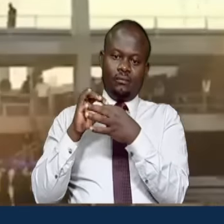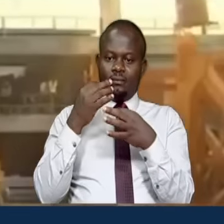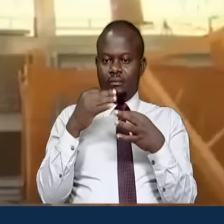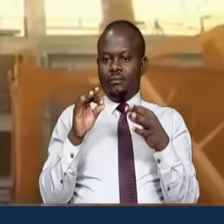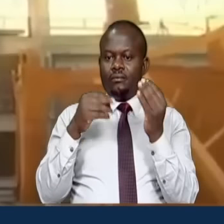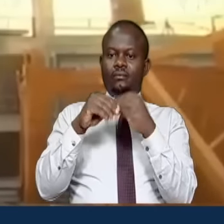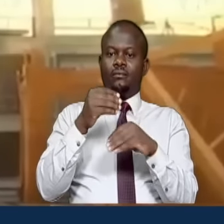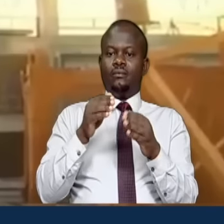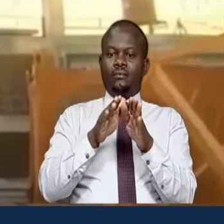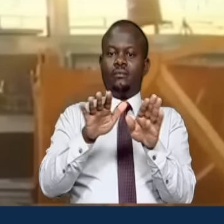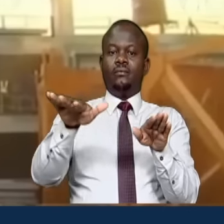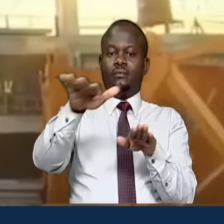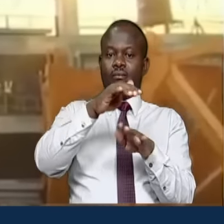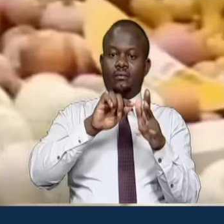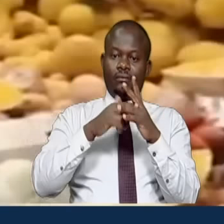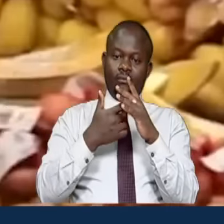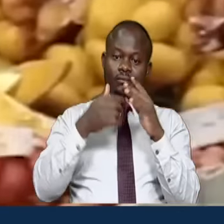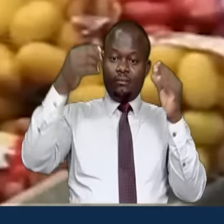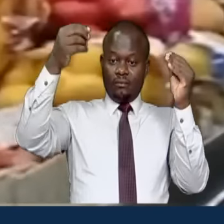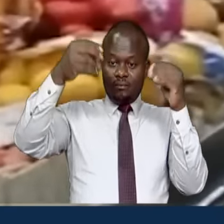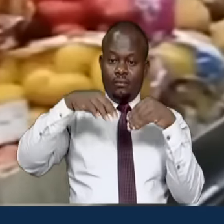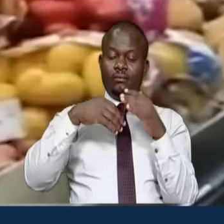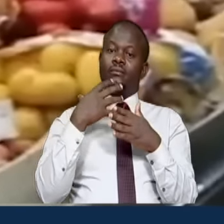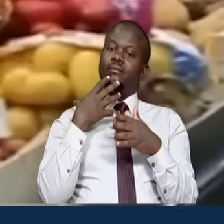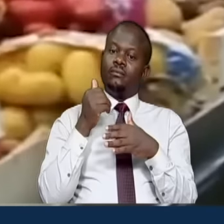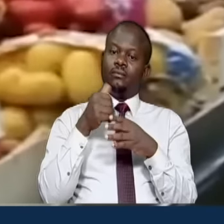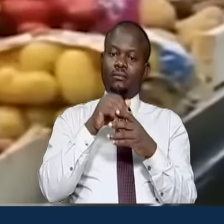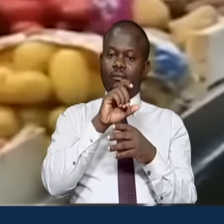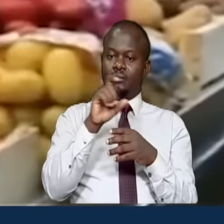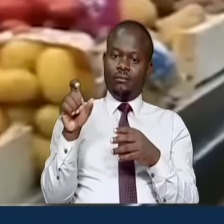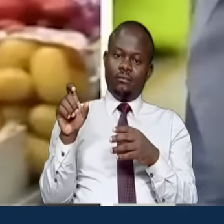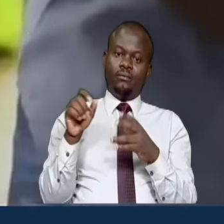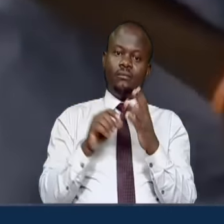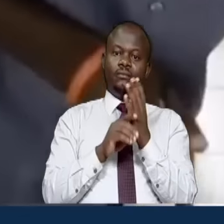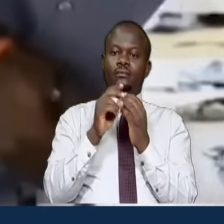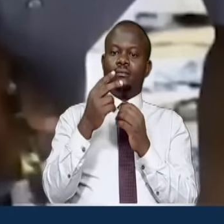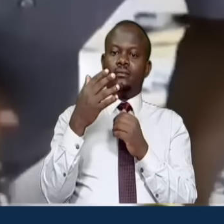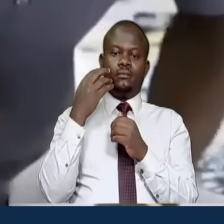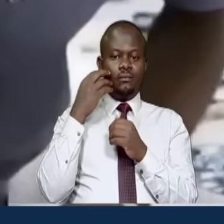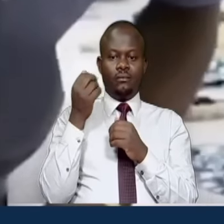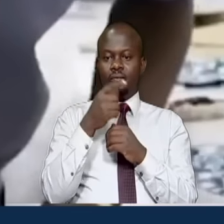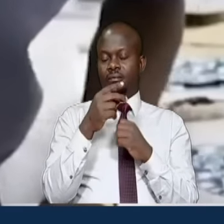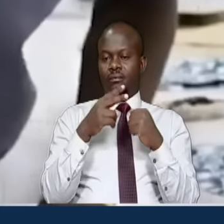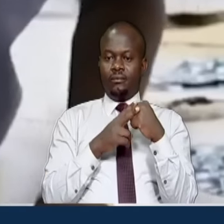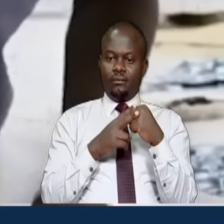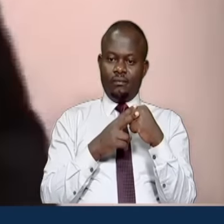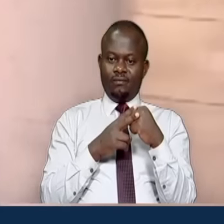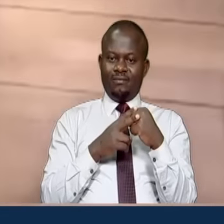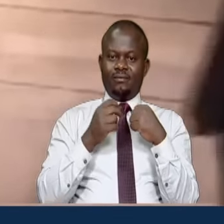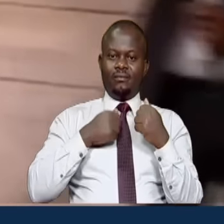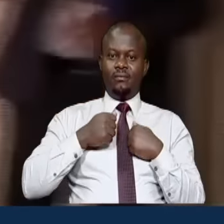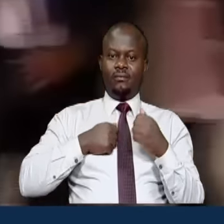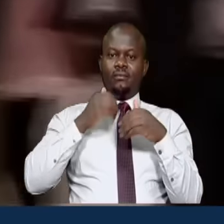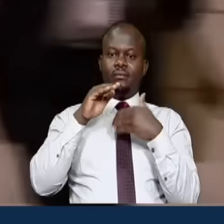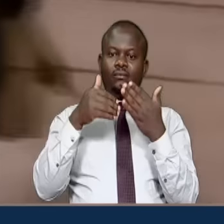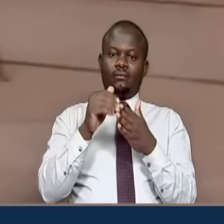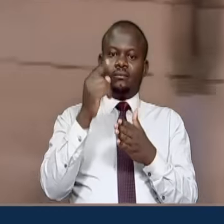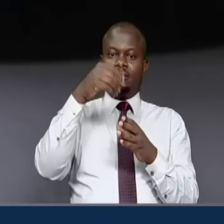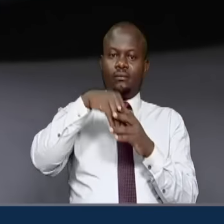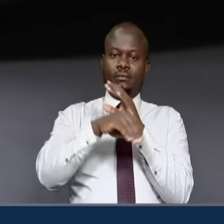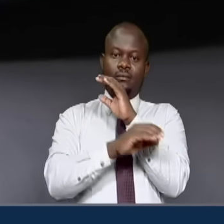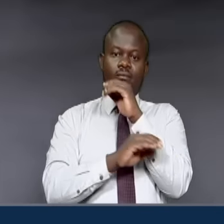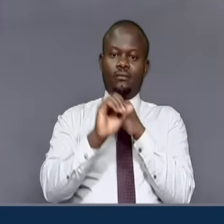rikaba riteganijwe gutangizwa ku mugaragaro kwa gatanu cy'icyumweru tariki ya 25 z'ukwezi turimo kwa karindwi u Rwanda ni kimwe mu bihugu